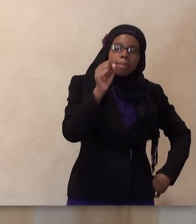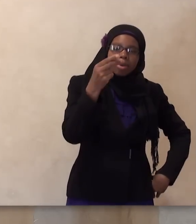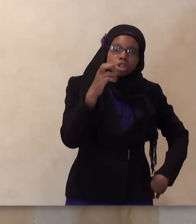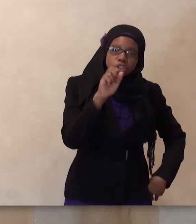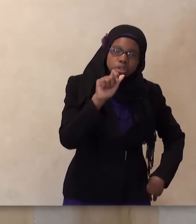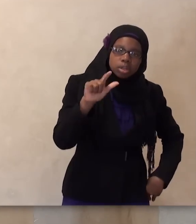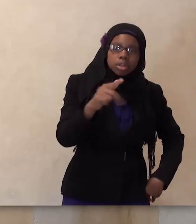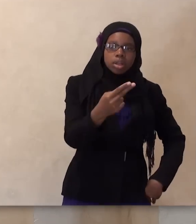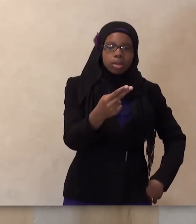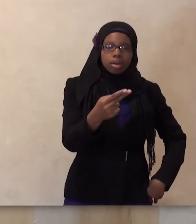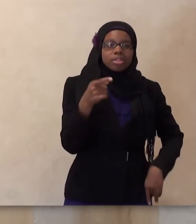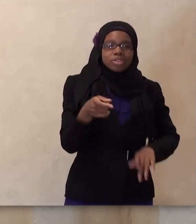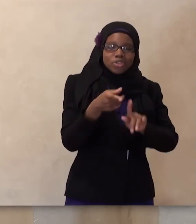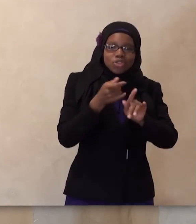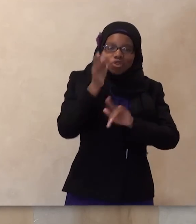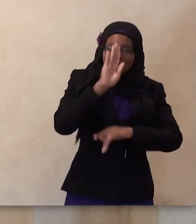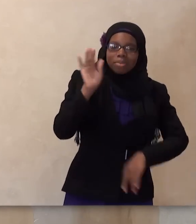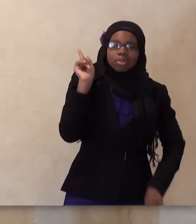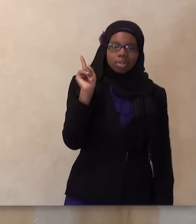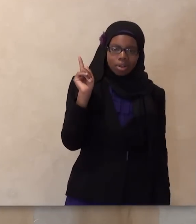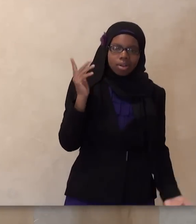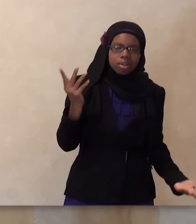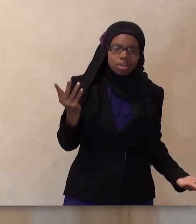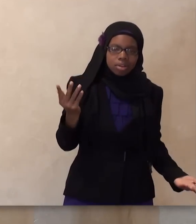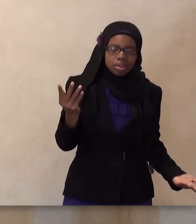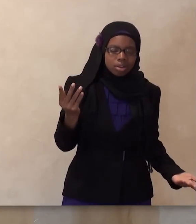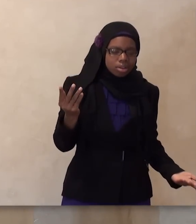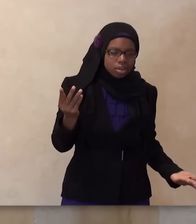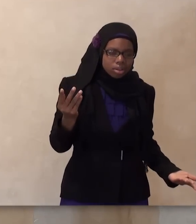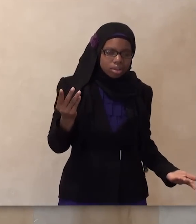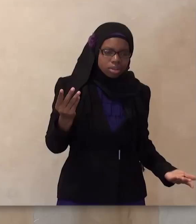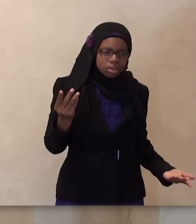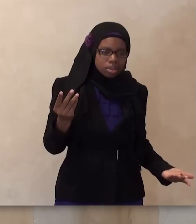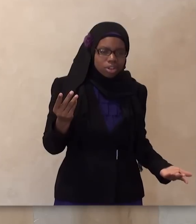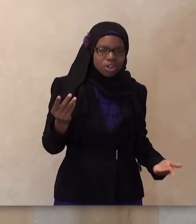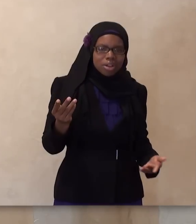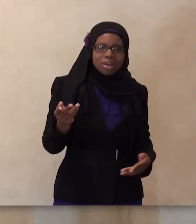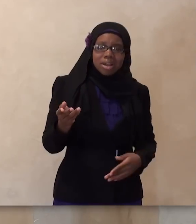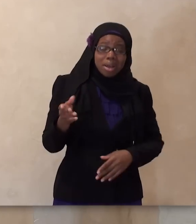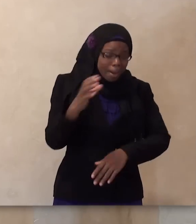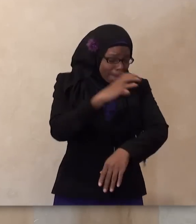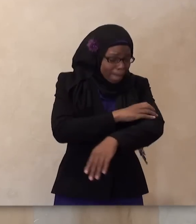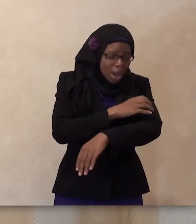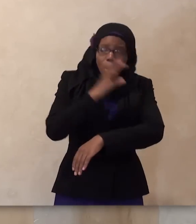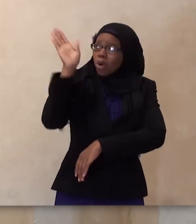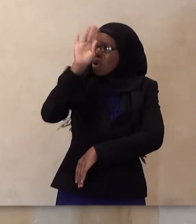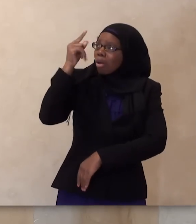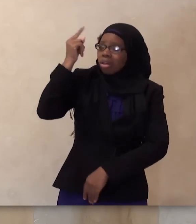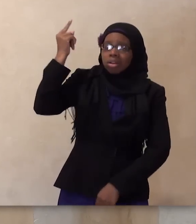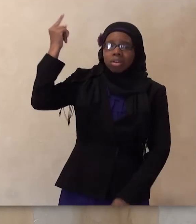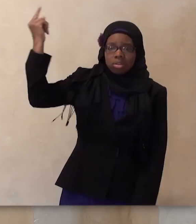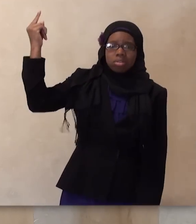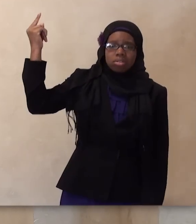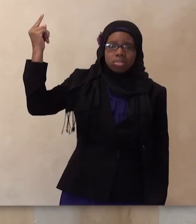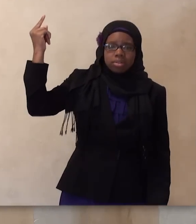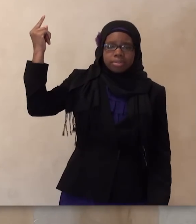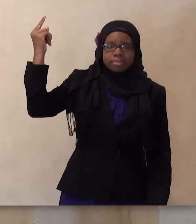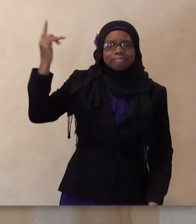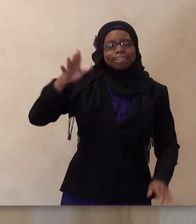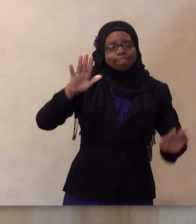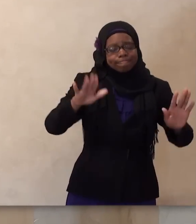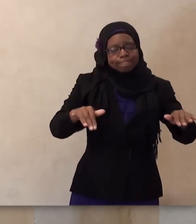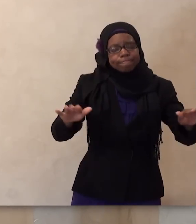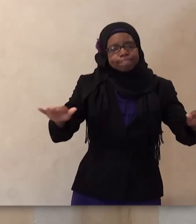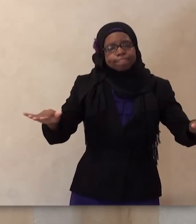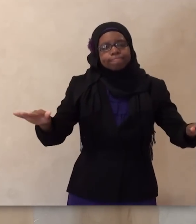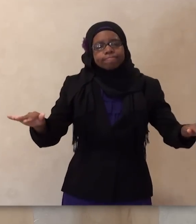is due to Allah subhanahu wa ta'ala, and no one has power except Allah subhanahu wa ta'ala. My brothers and sisters, فَعَسَى